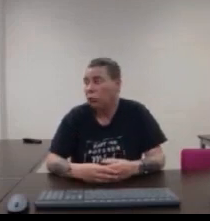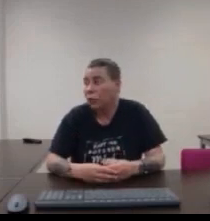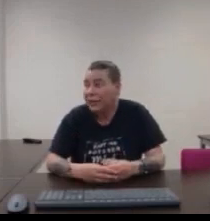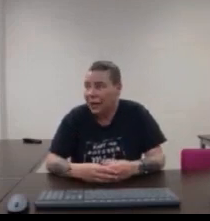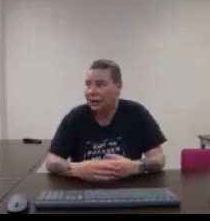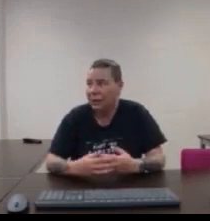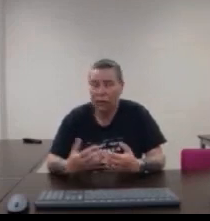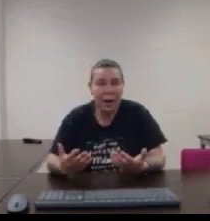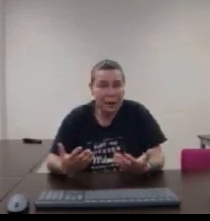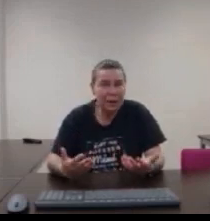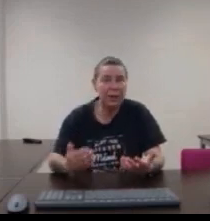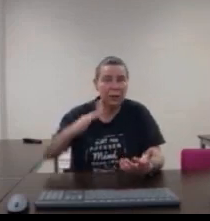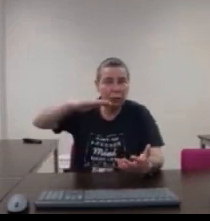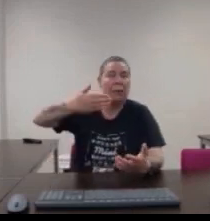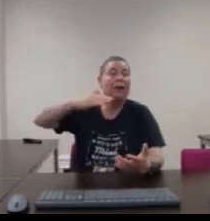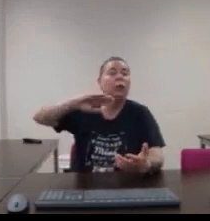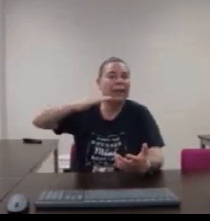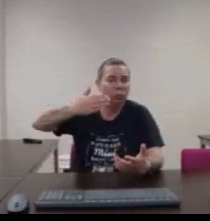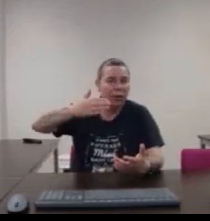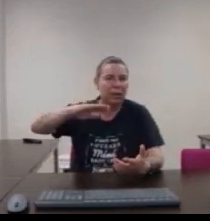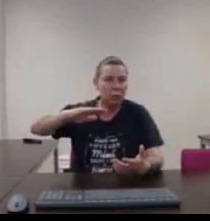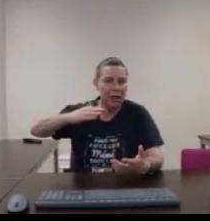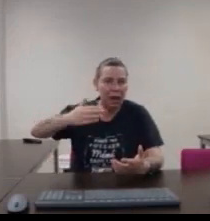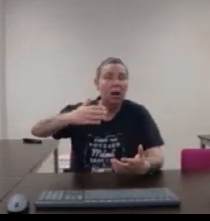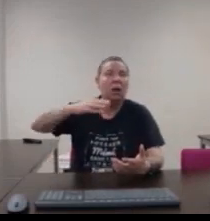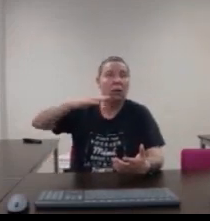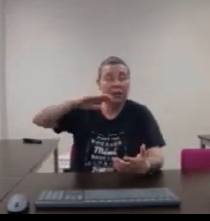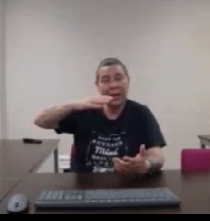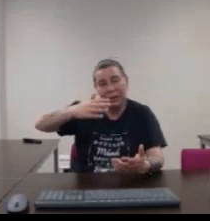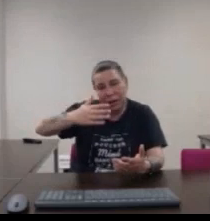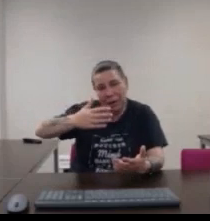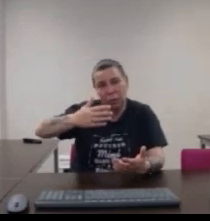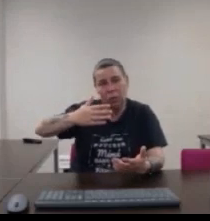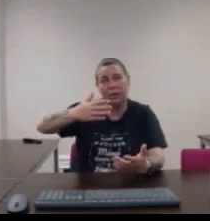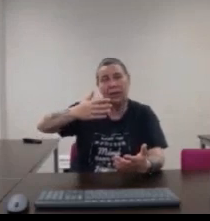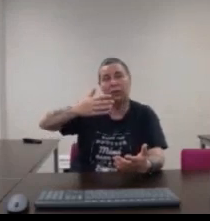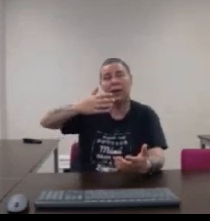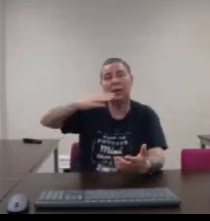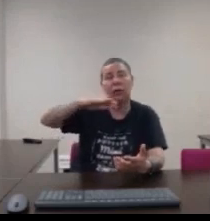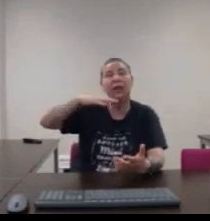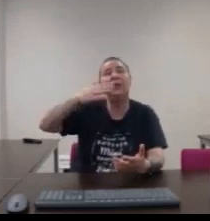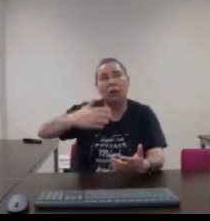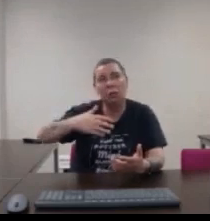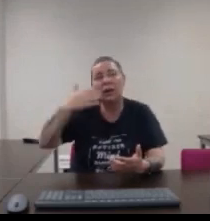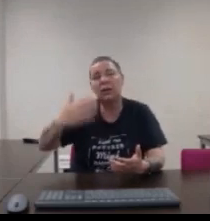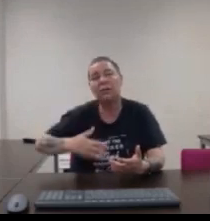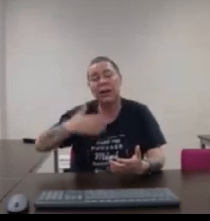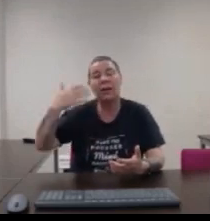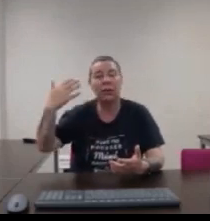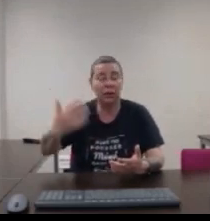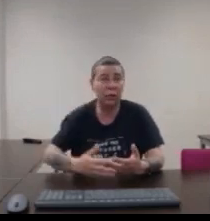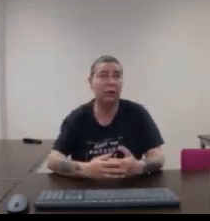avoir dans l'idéal des stores à lamelles qui vont vous permettre de réguler cette lumière, garder un max de lumière naturelle en évitant